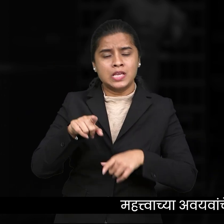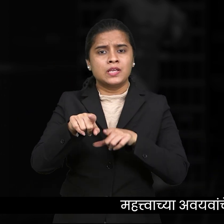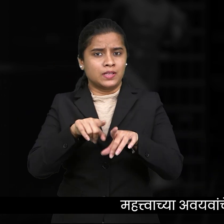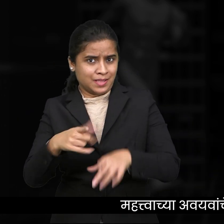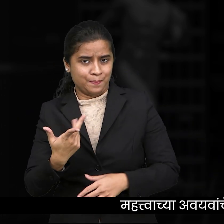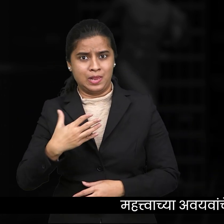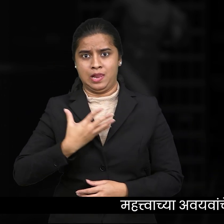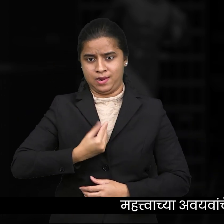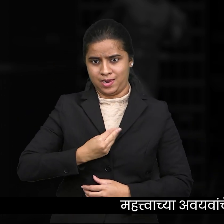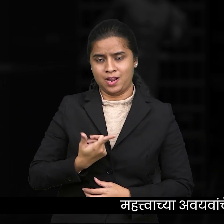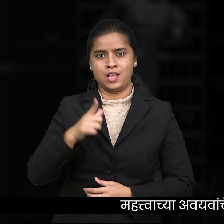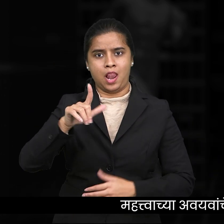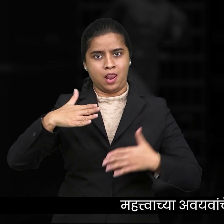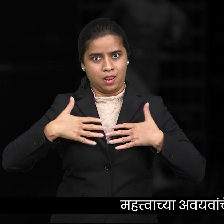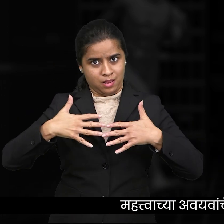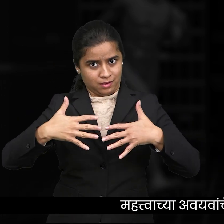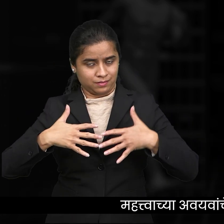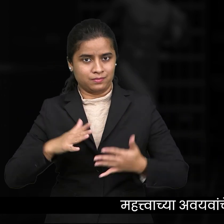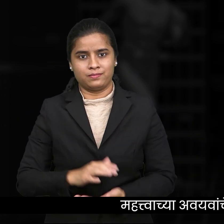करतो.